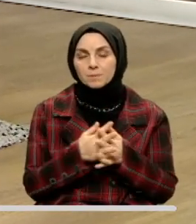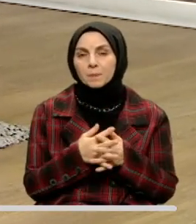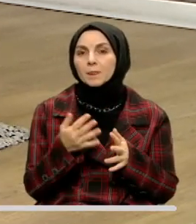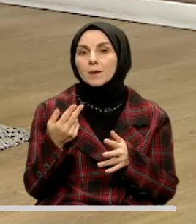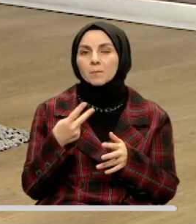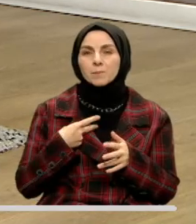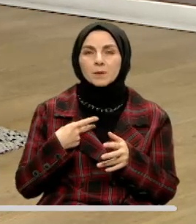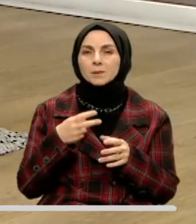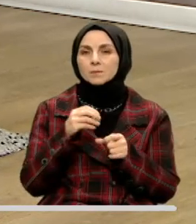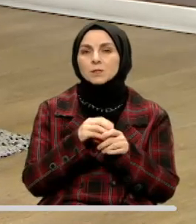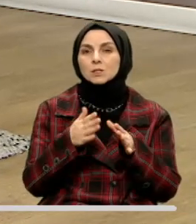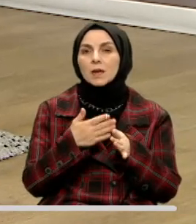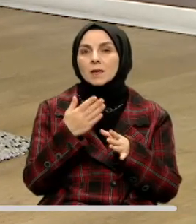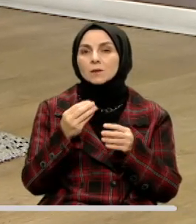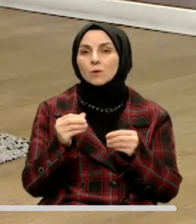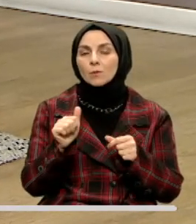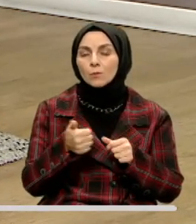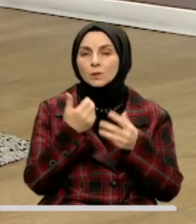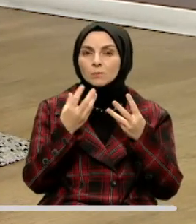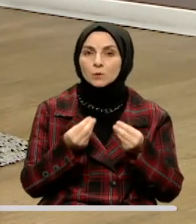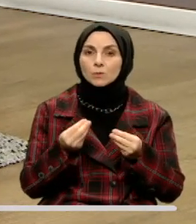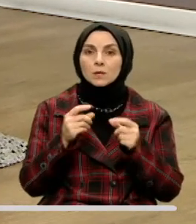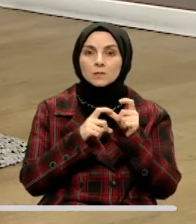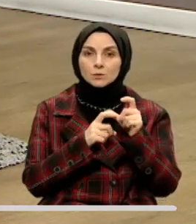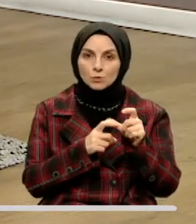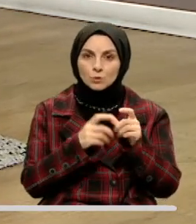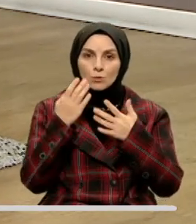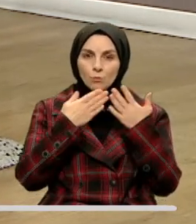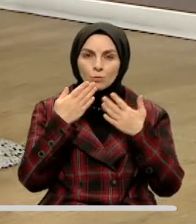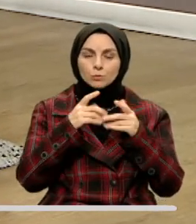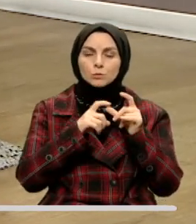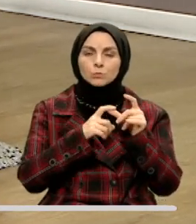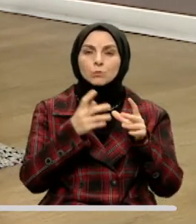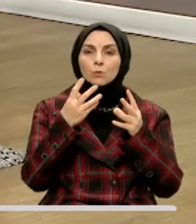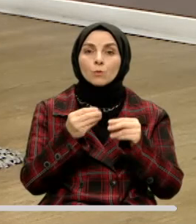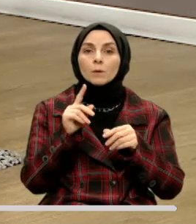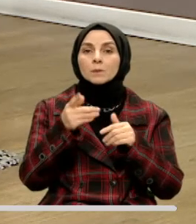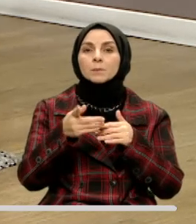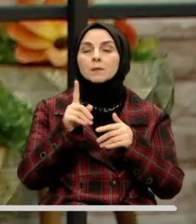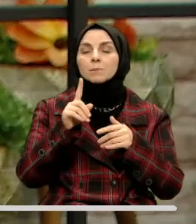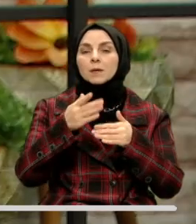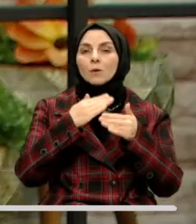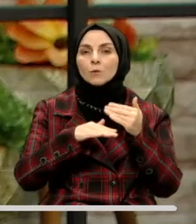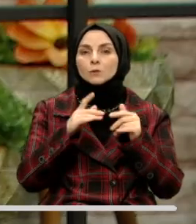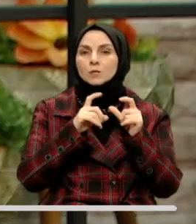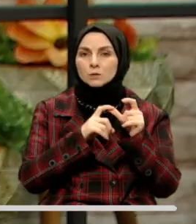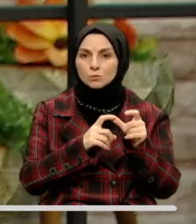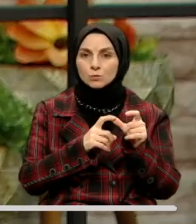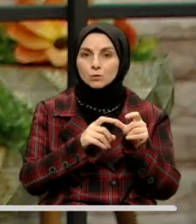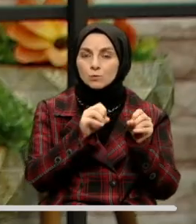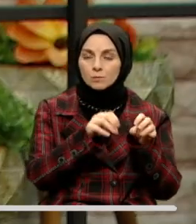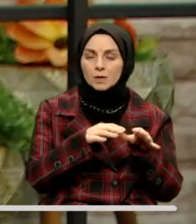benim için en önemli olan soru okuduğum sorudur. Bir önceki soru değil. Bir sonraki sayfadaki grafik değil. Doğru